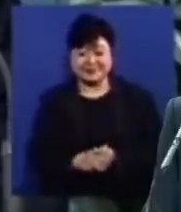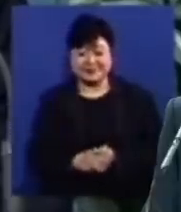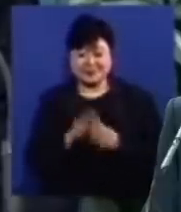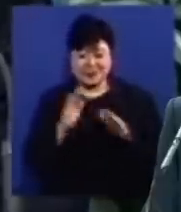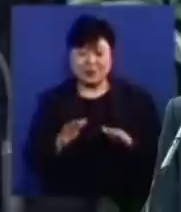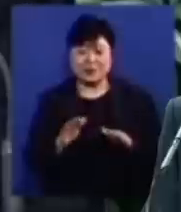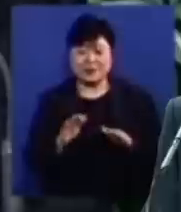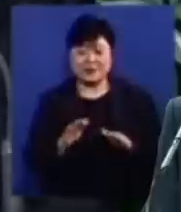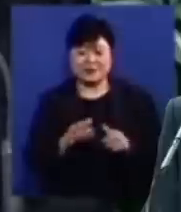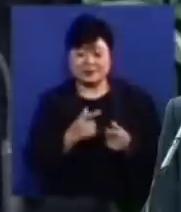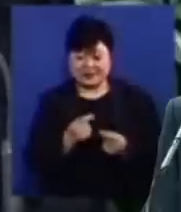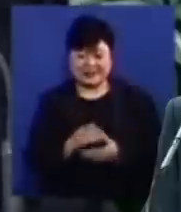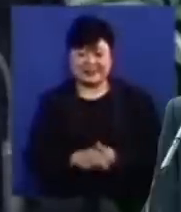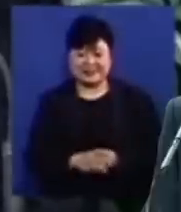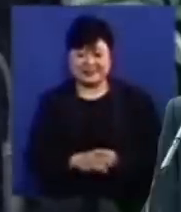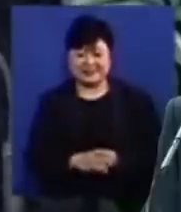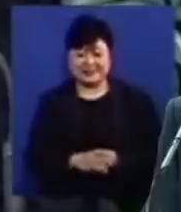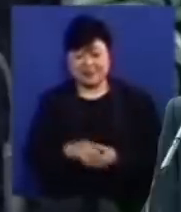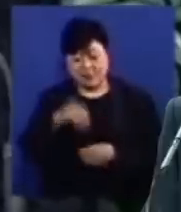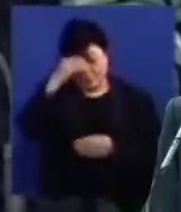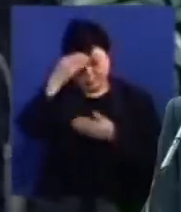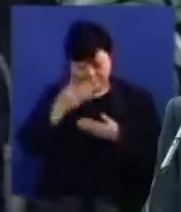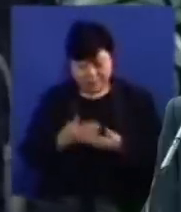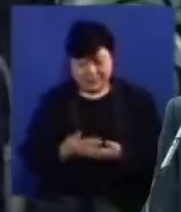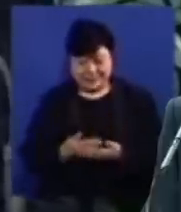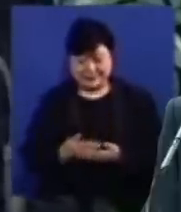오늘 따서 해요. 나를 닮았다.